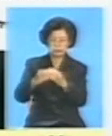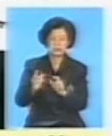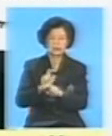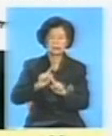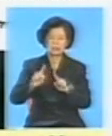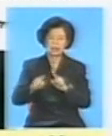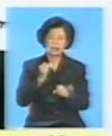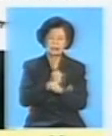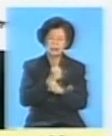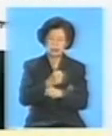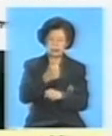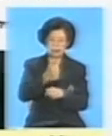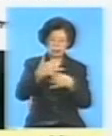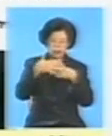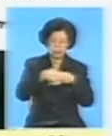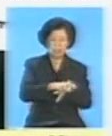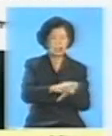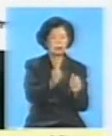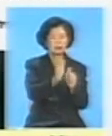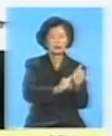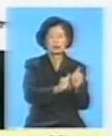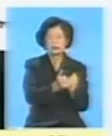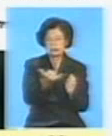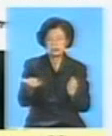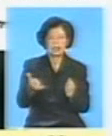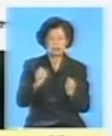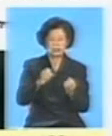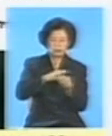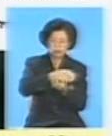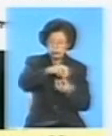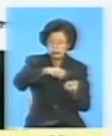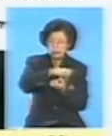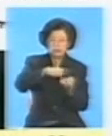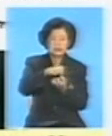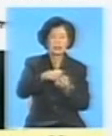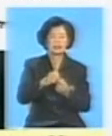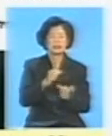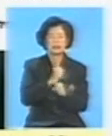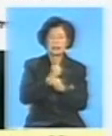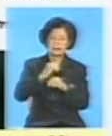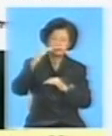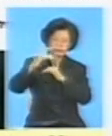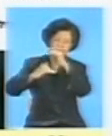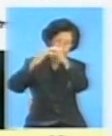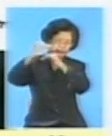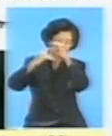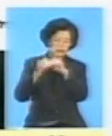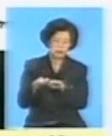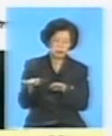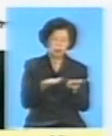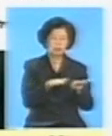มมีการประสานงานกันในทุกระดับนอกจากนั้นจะต้องมีการบูรณาการร่วมกันในกลุ่มงานเดียวกันเพื่อให้เกิดความก้าวหน้าโดยพร้อมเพรียงกันนะ